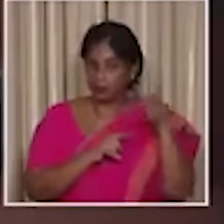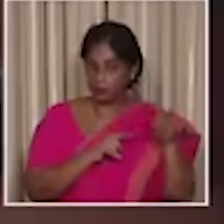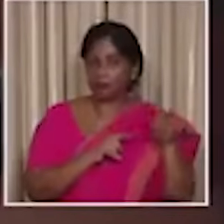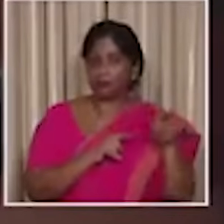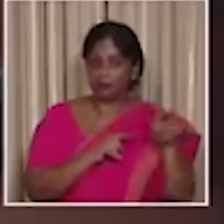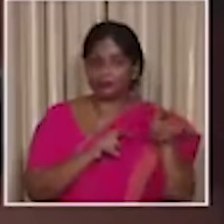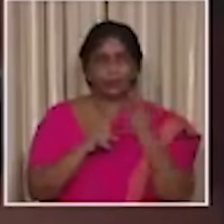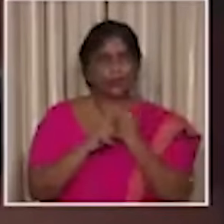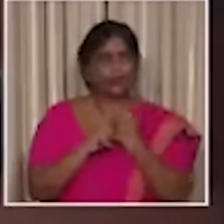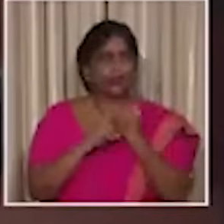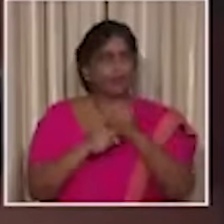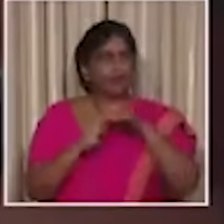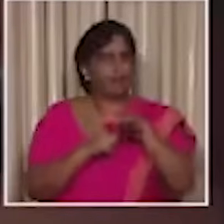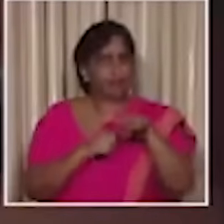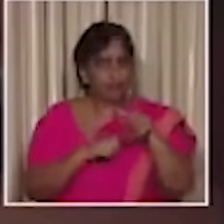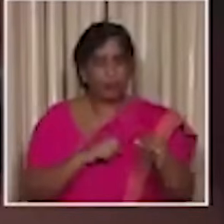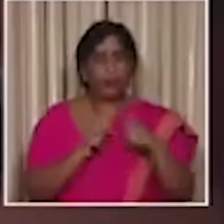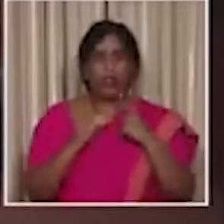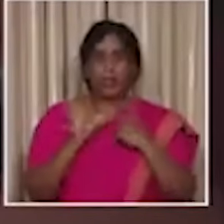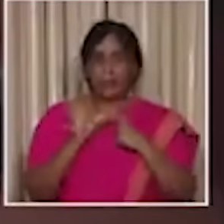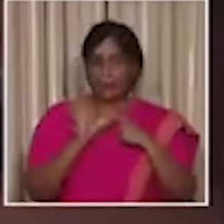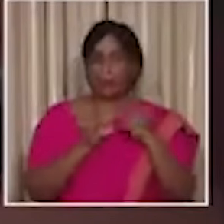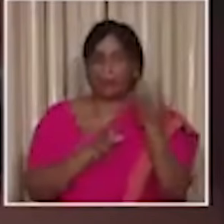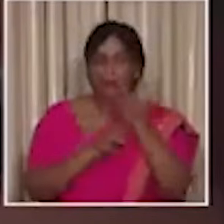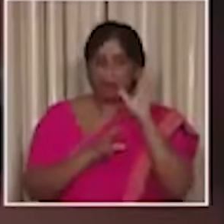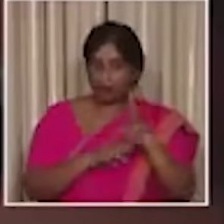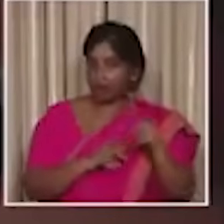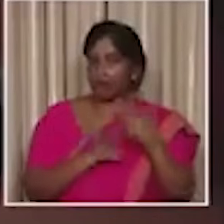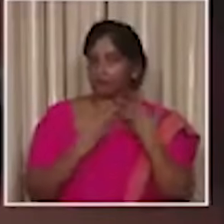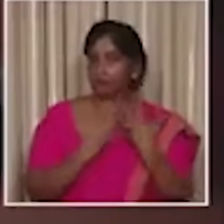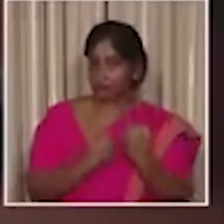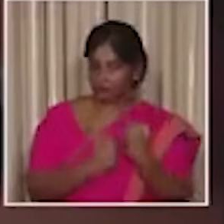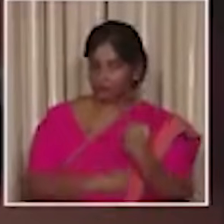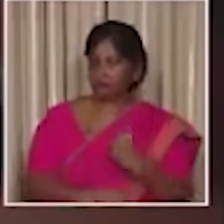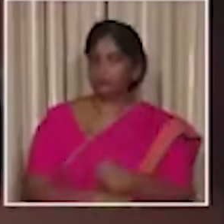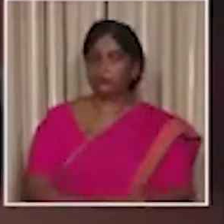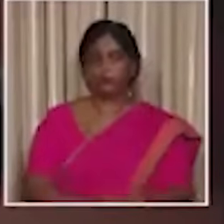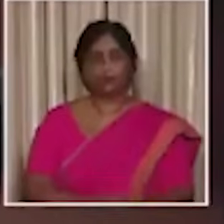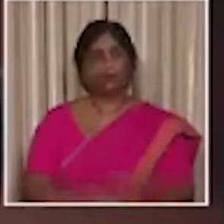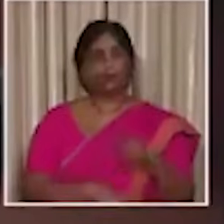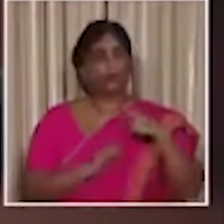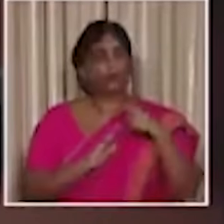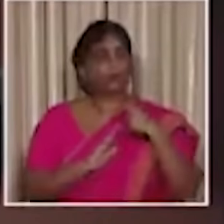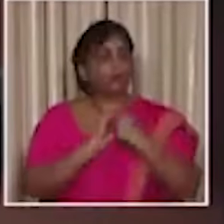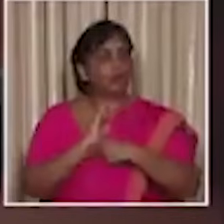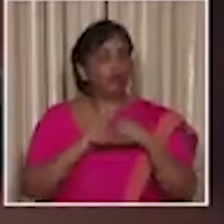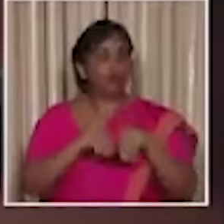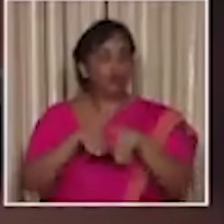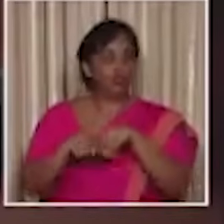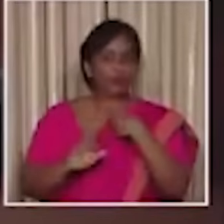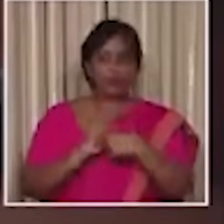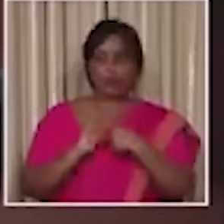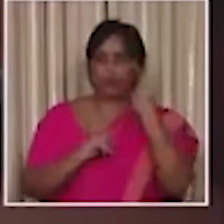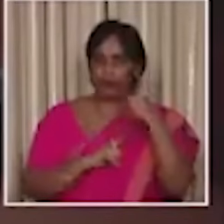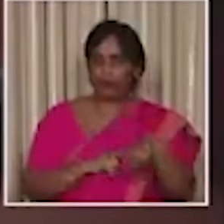කිරිවැල් හේන ග්‍රාමයේදී ප්‍රථමයෙන් එප්පාවල පොස්පේට් අඩංගු ඇපටයිට් නිදිය සොයා ගන්නවා. රට කුසකාර්මික රටක් වීම හේතුවෙන්